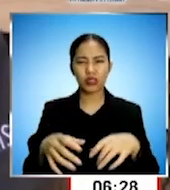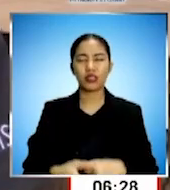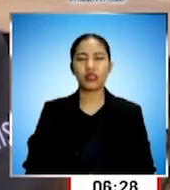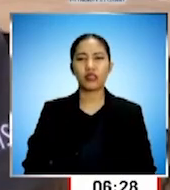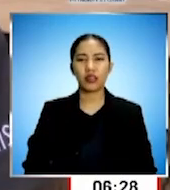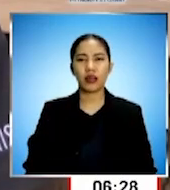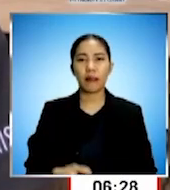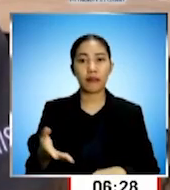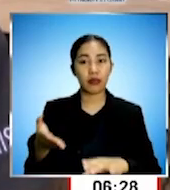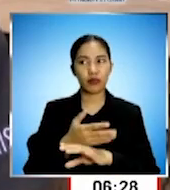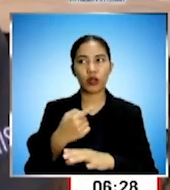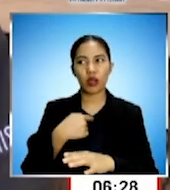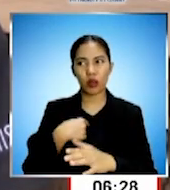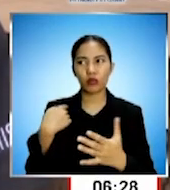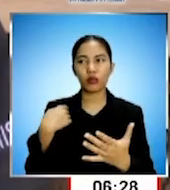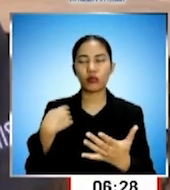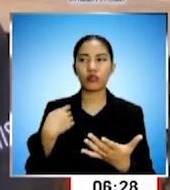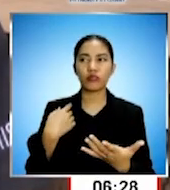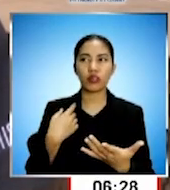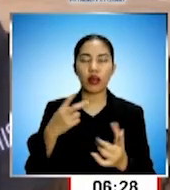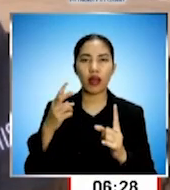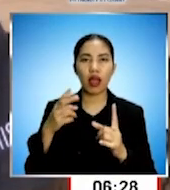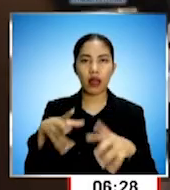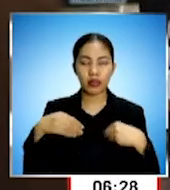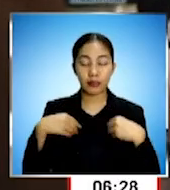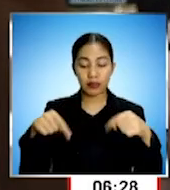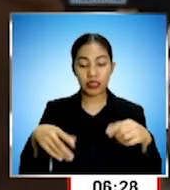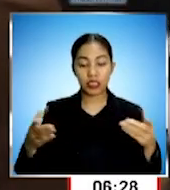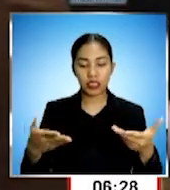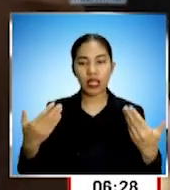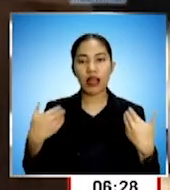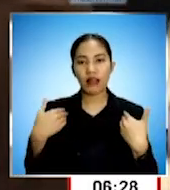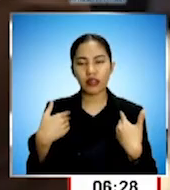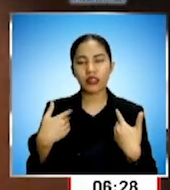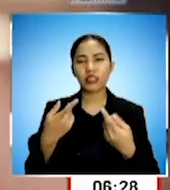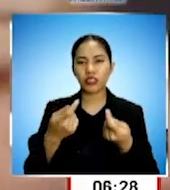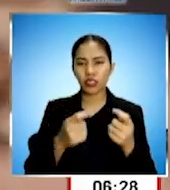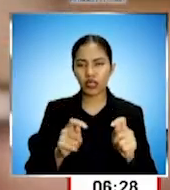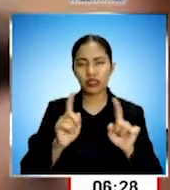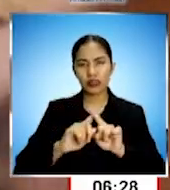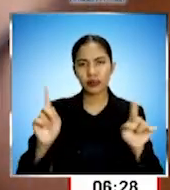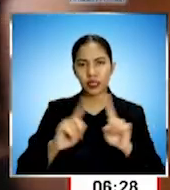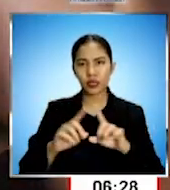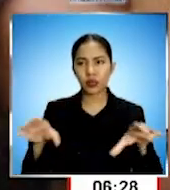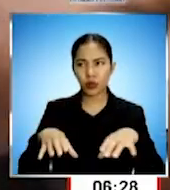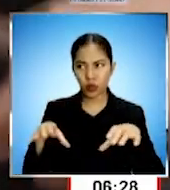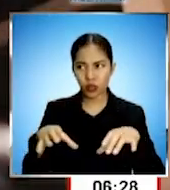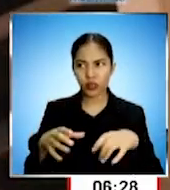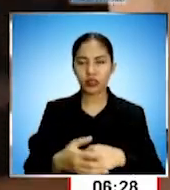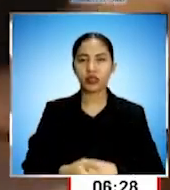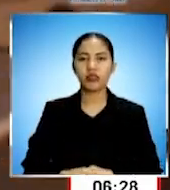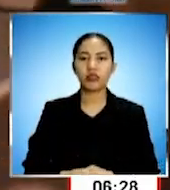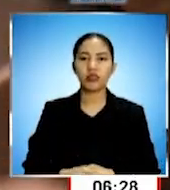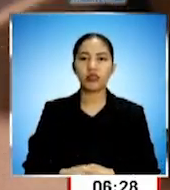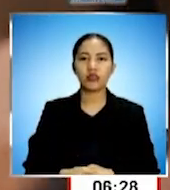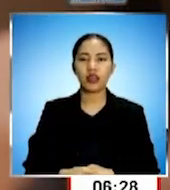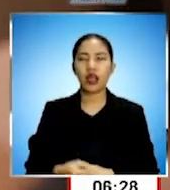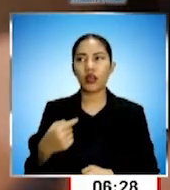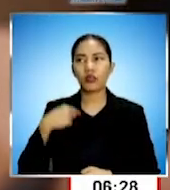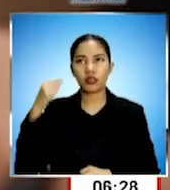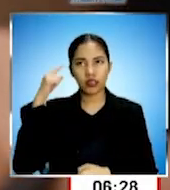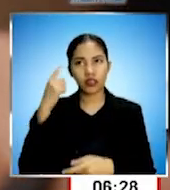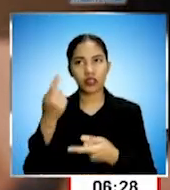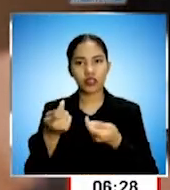ako ng beauty care hanggang sa makuha nila ako na try ko naman maging barista. Kinuha ko naman